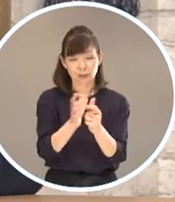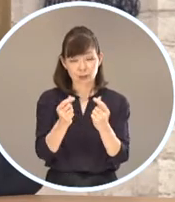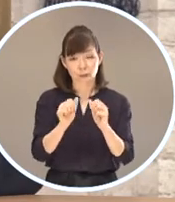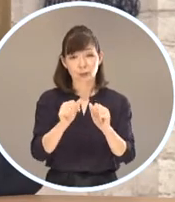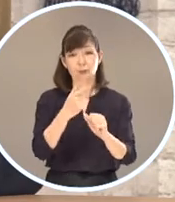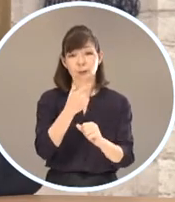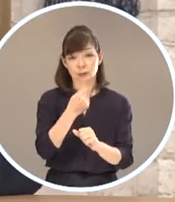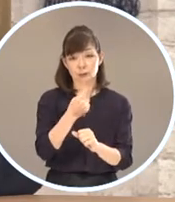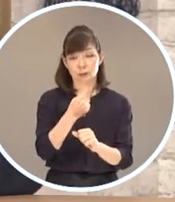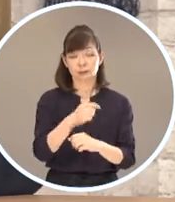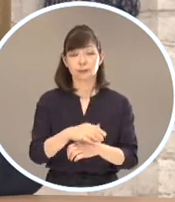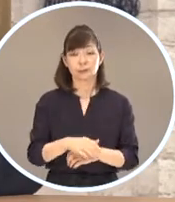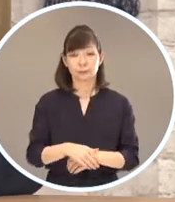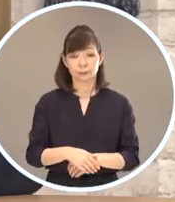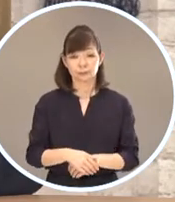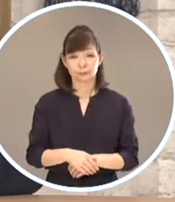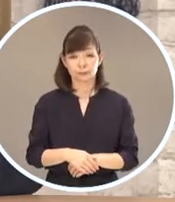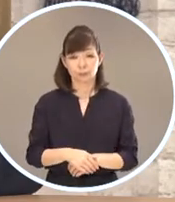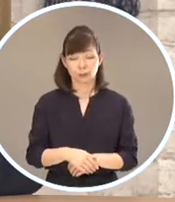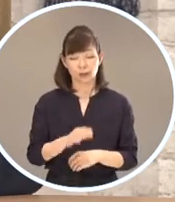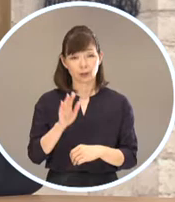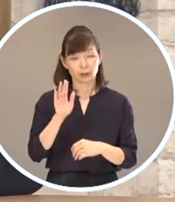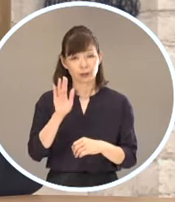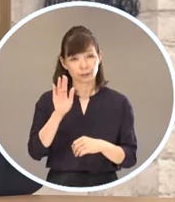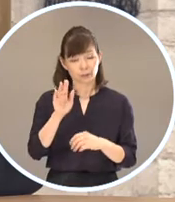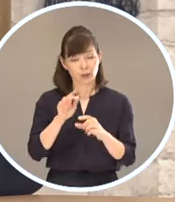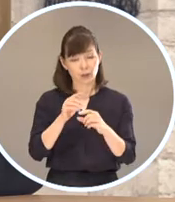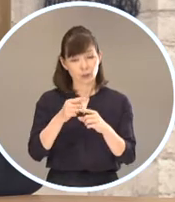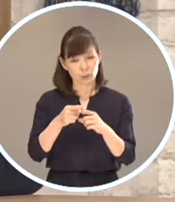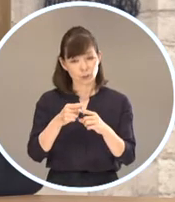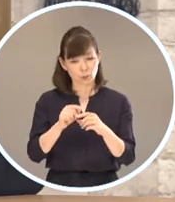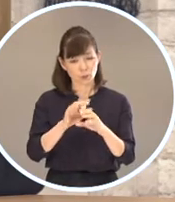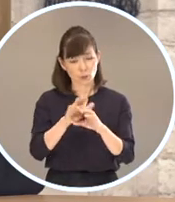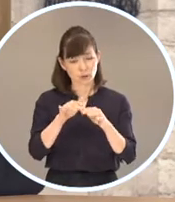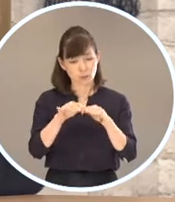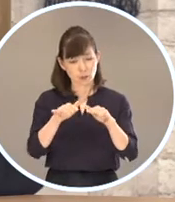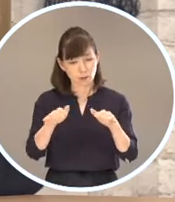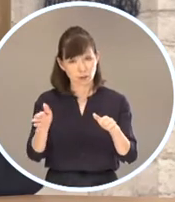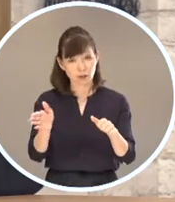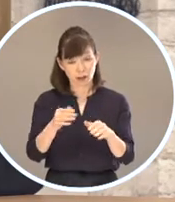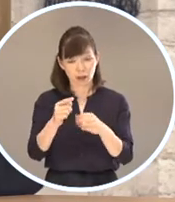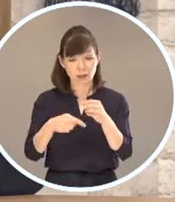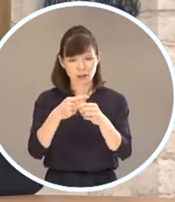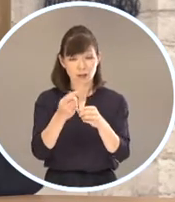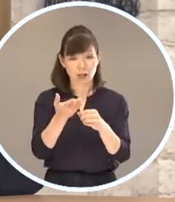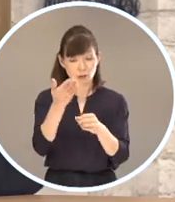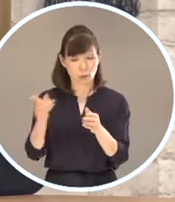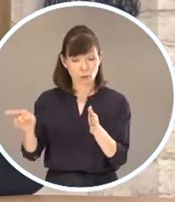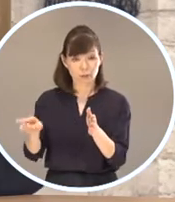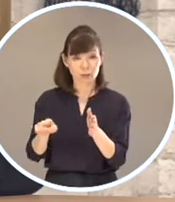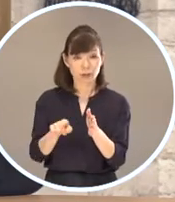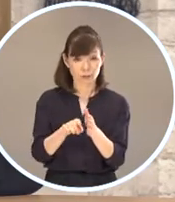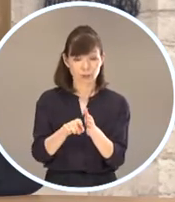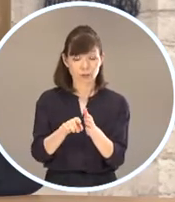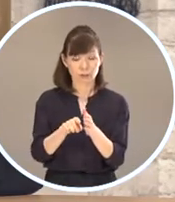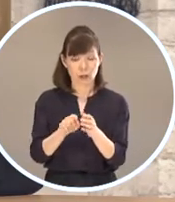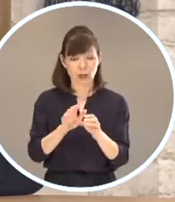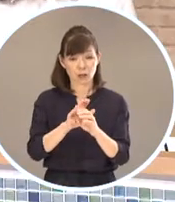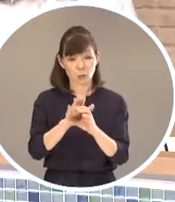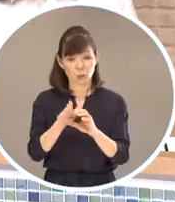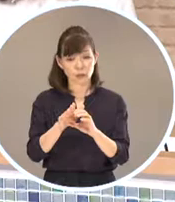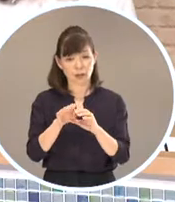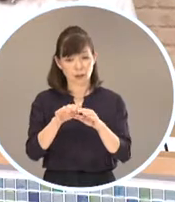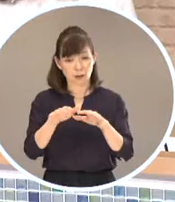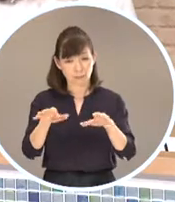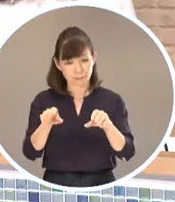します。そしてまたそろそろですね、コロナももう1年以上経つわけですが、なんとかこうアフターコロナのことも見据えて